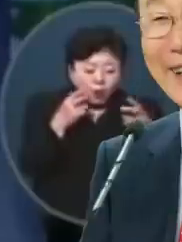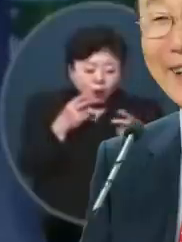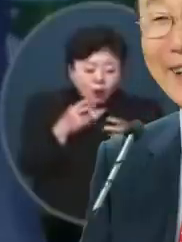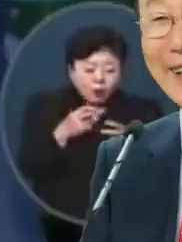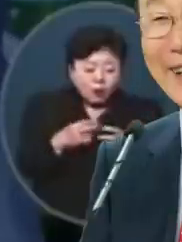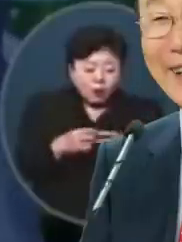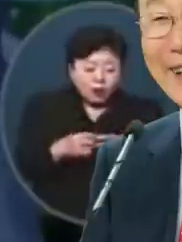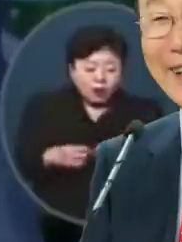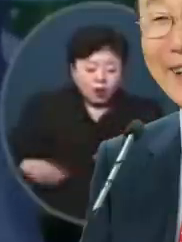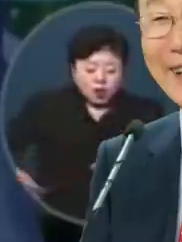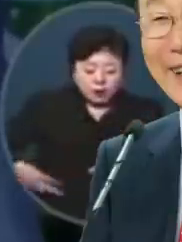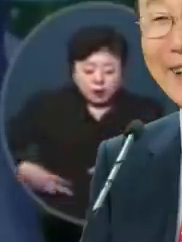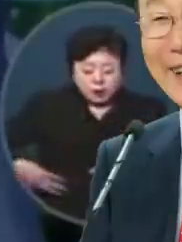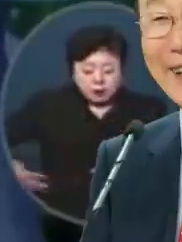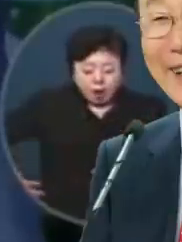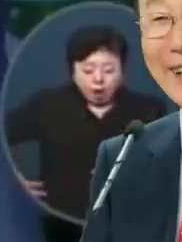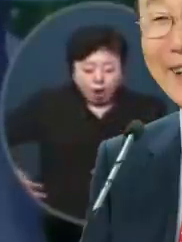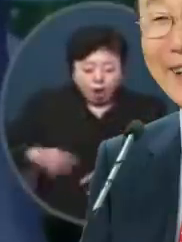옆구리 뼈를 취했습니다.